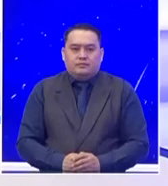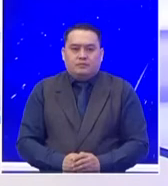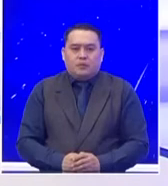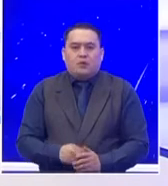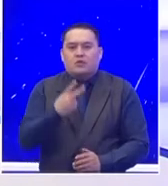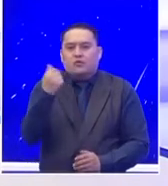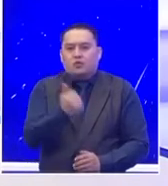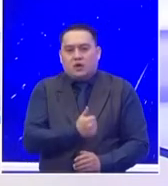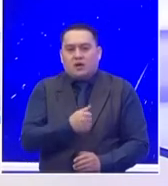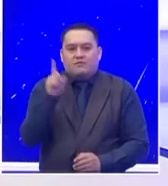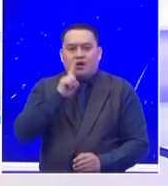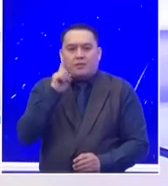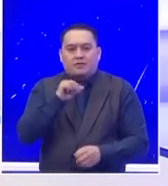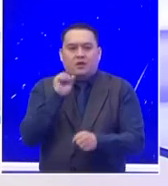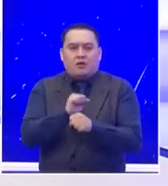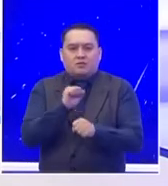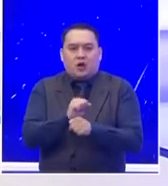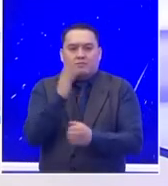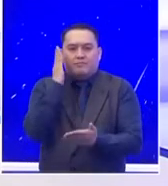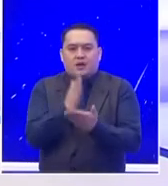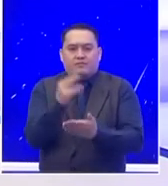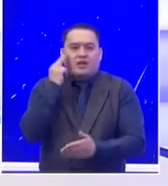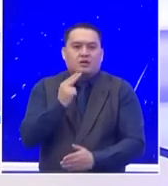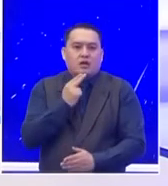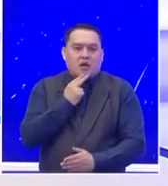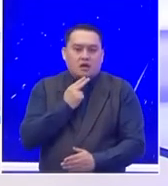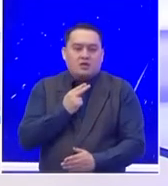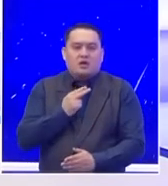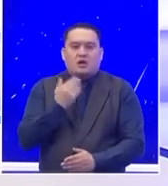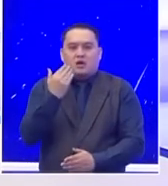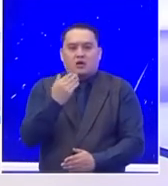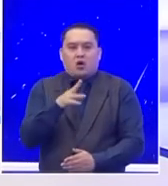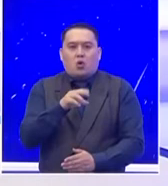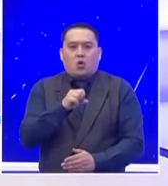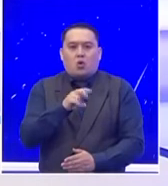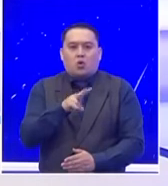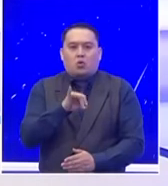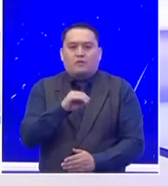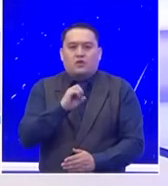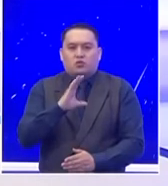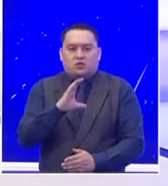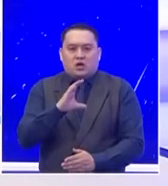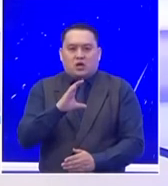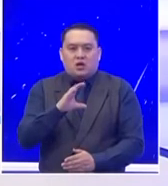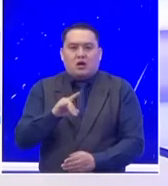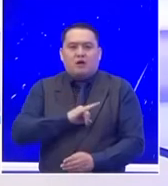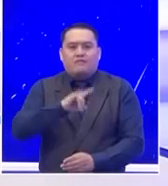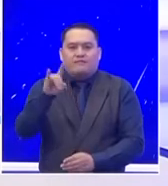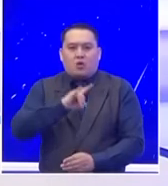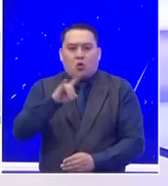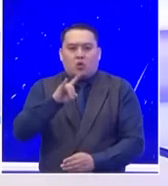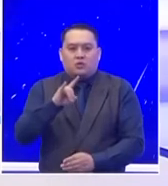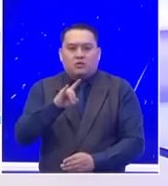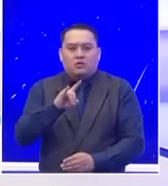После двух недель временной приостановки прямых рейсов в Китай и из него из-за вспышки коронавируса авиакомпании с